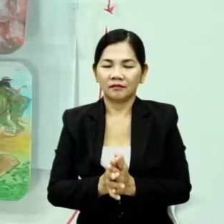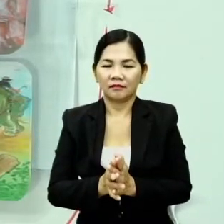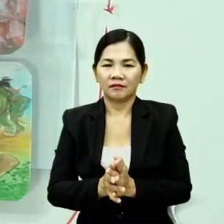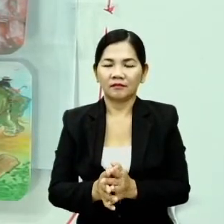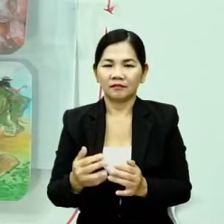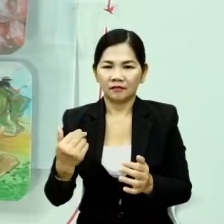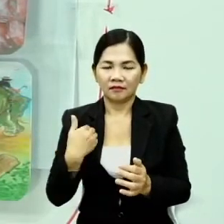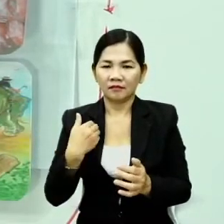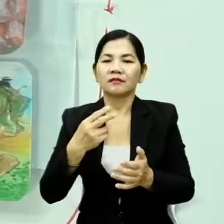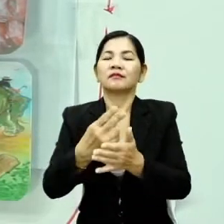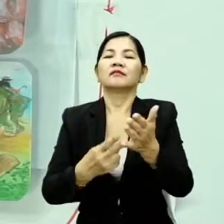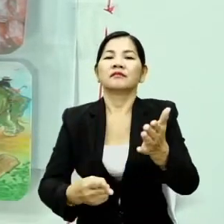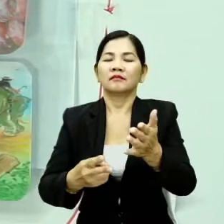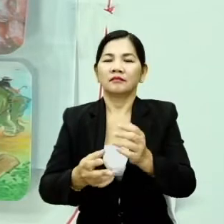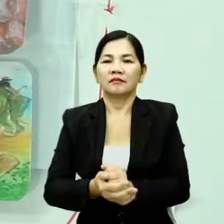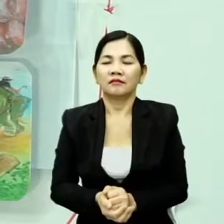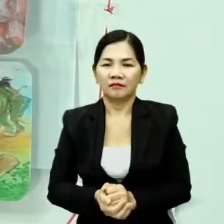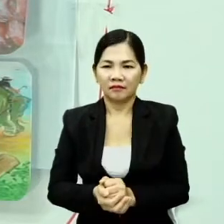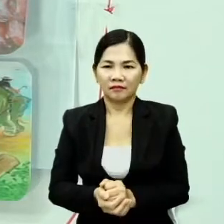cha cả tạp nít vừa bị ấy tới